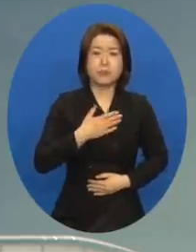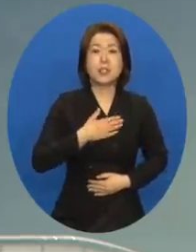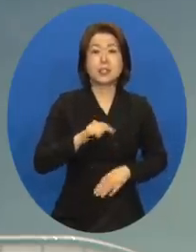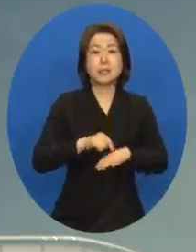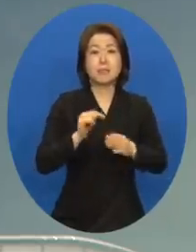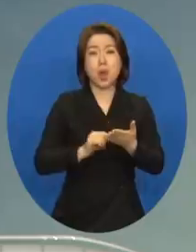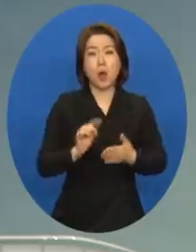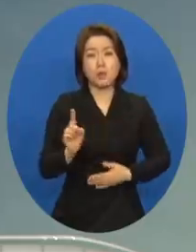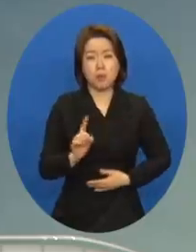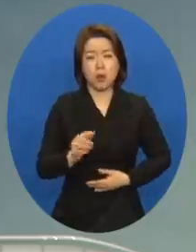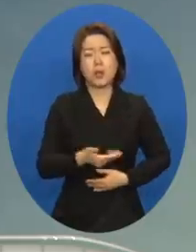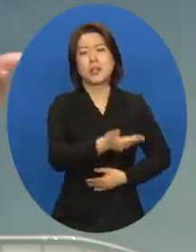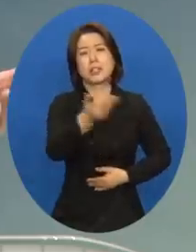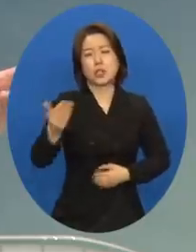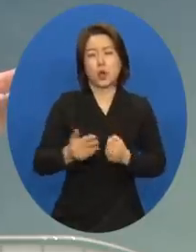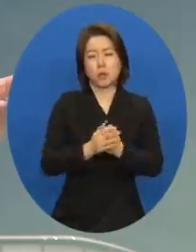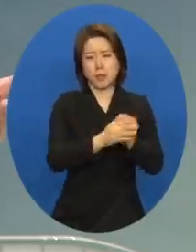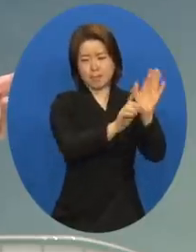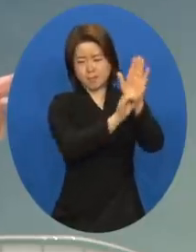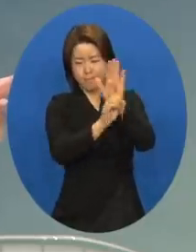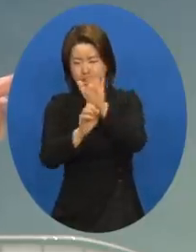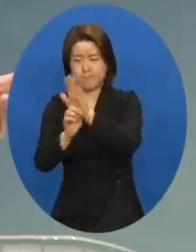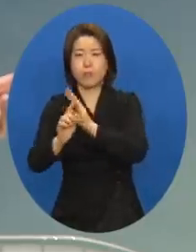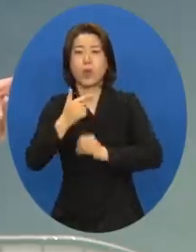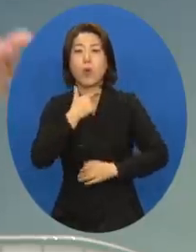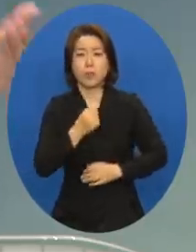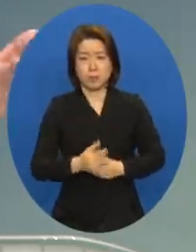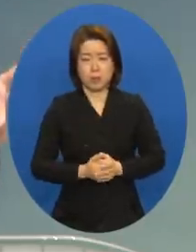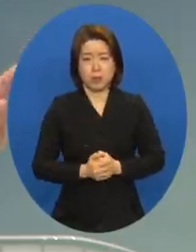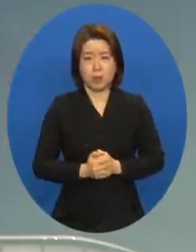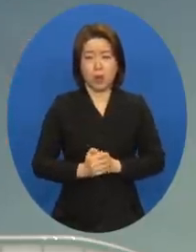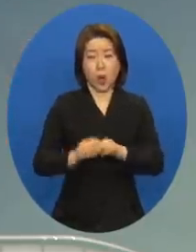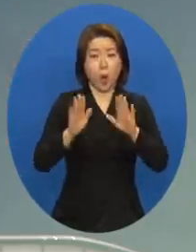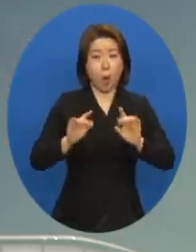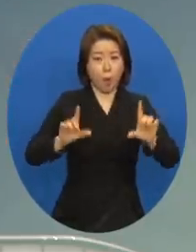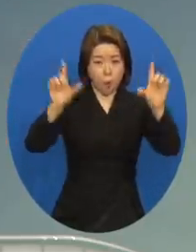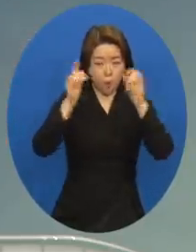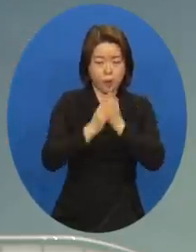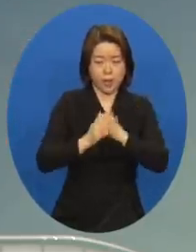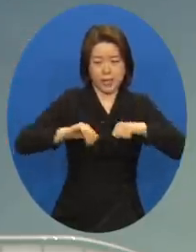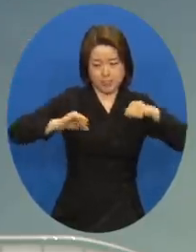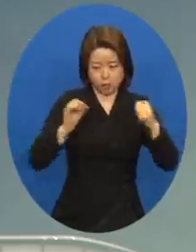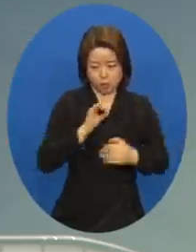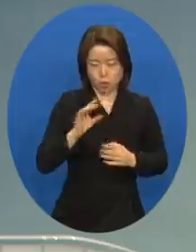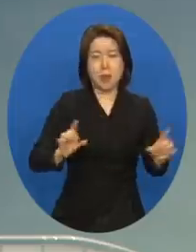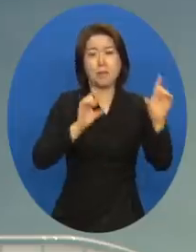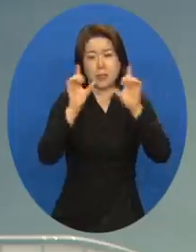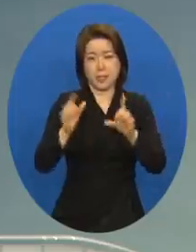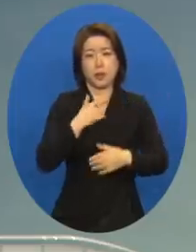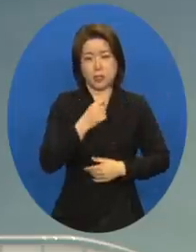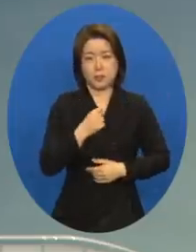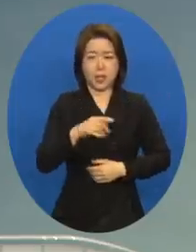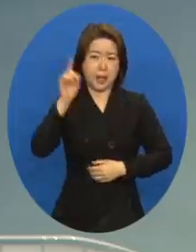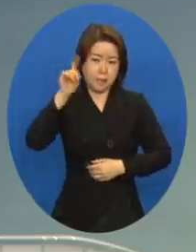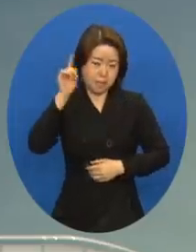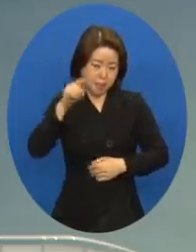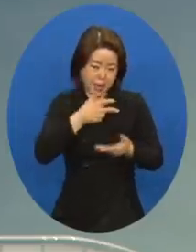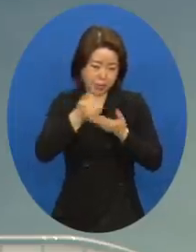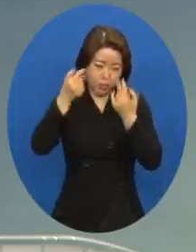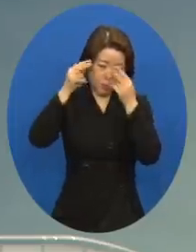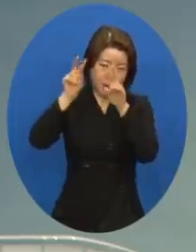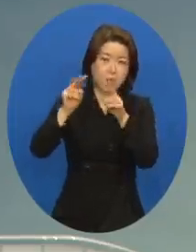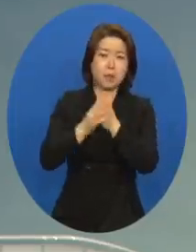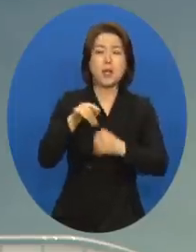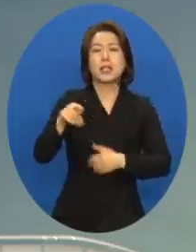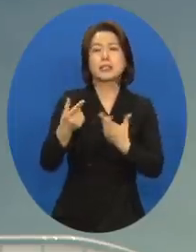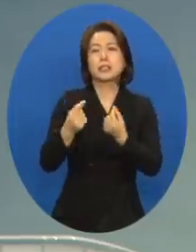심정은 여러분에게 광고해서 올해 순종만 하며 살리라, 매일 주님 바라보며